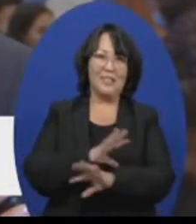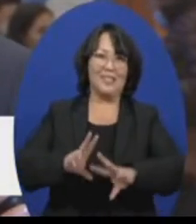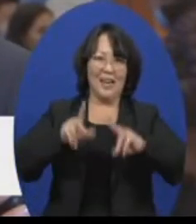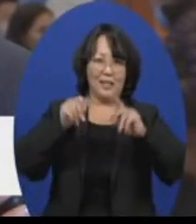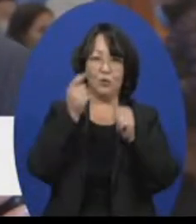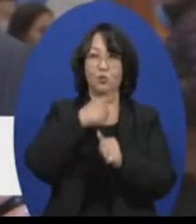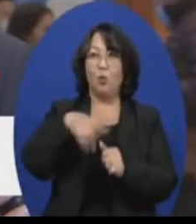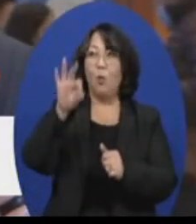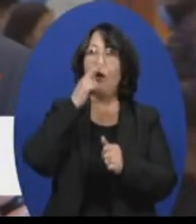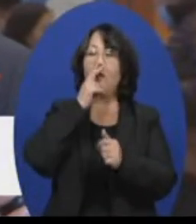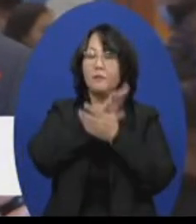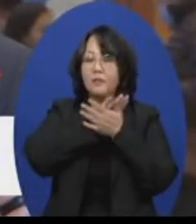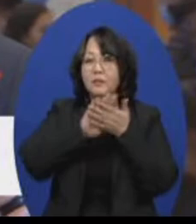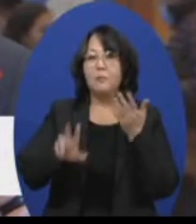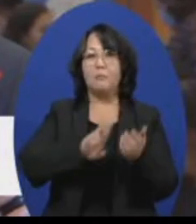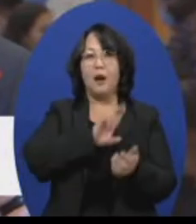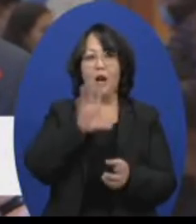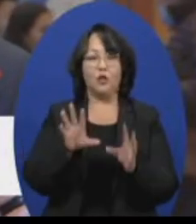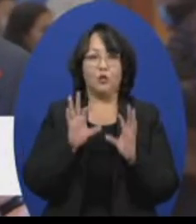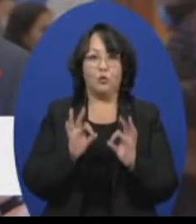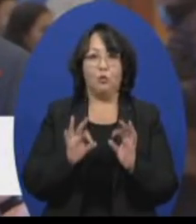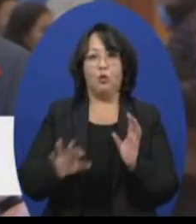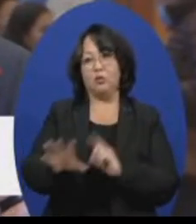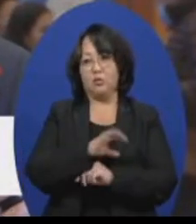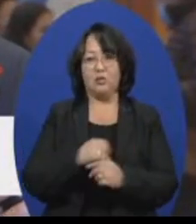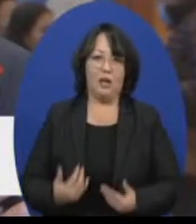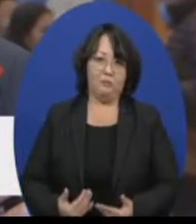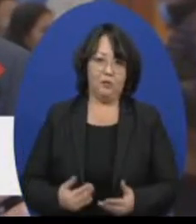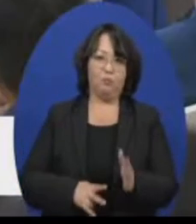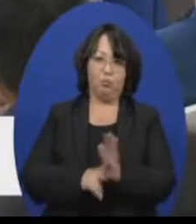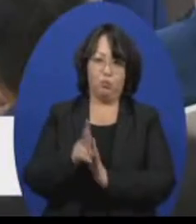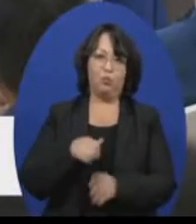байгальд ээлтэй нөхцөлийг бүрдүүлэх нь чухал юм а.